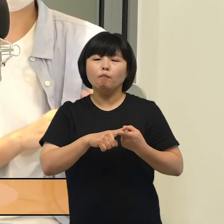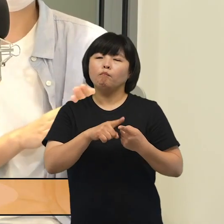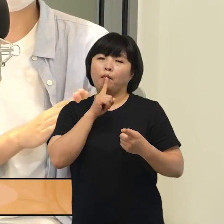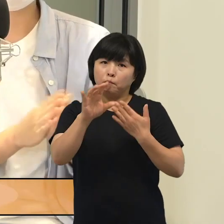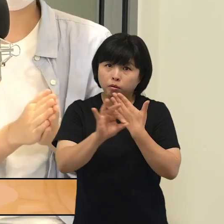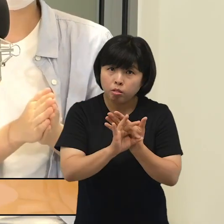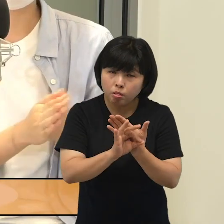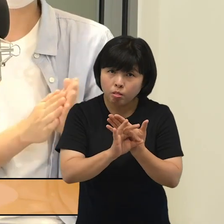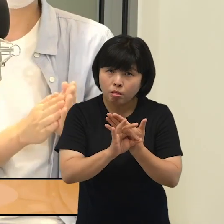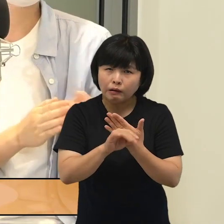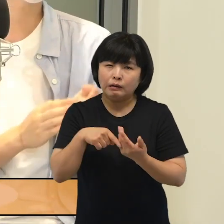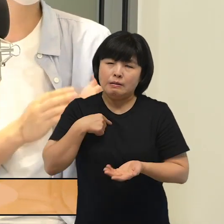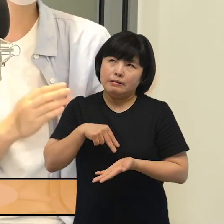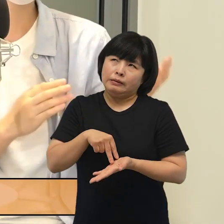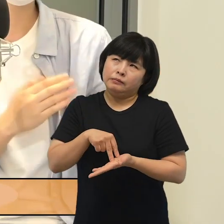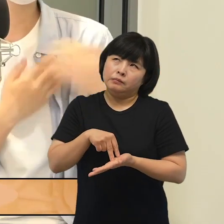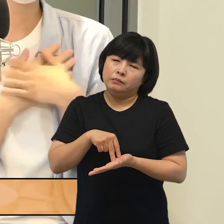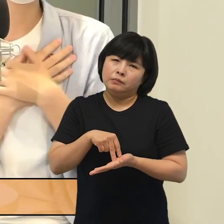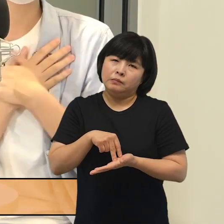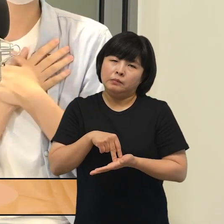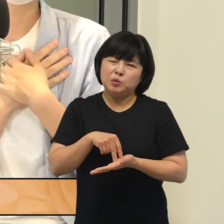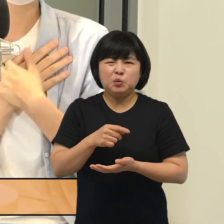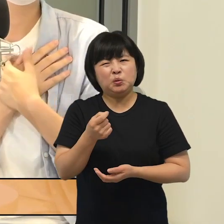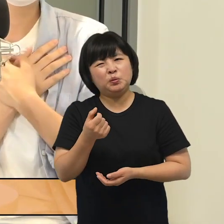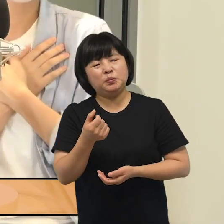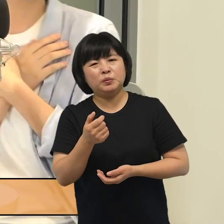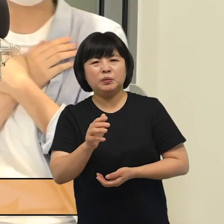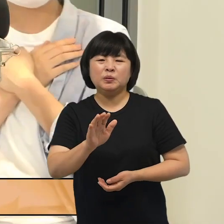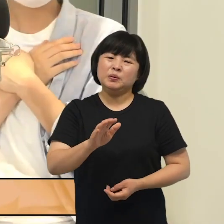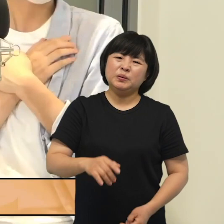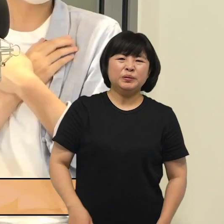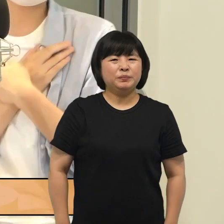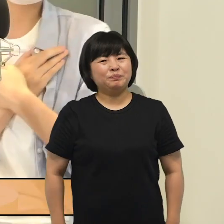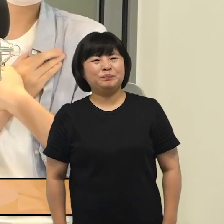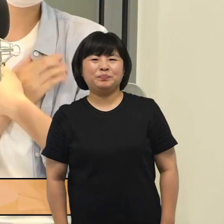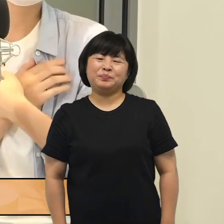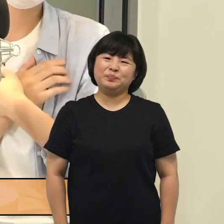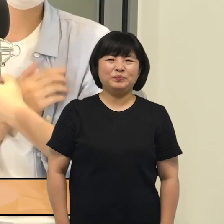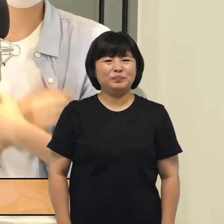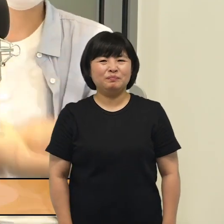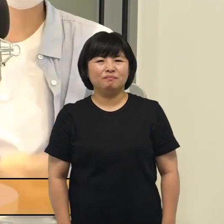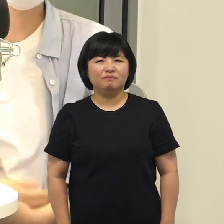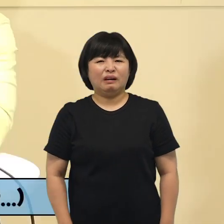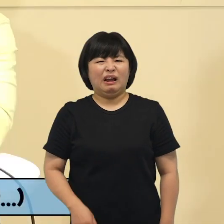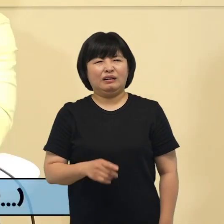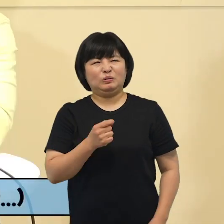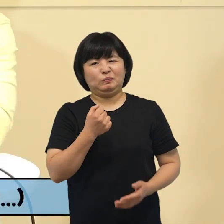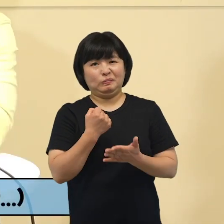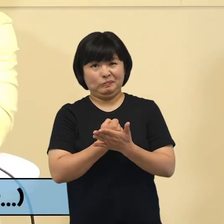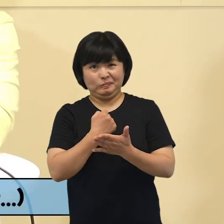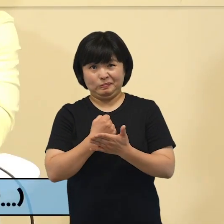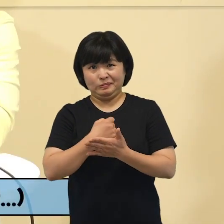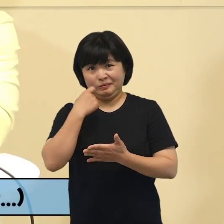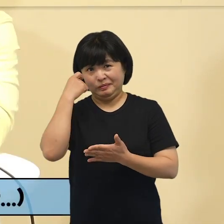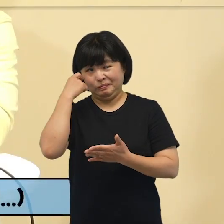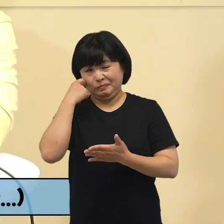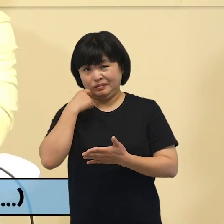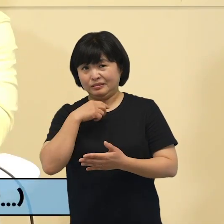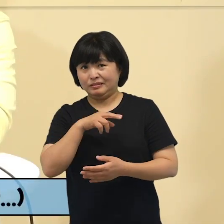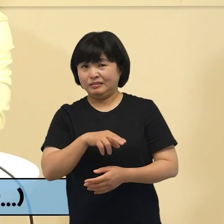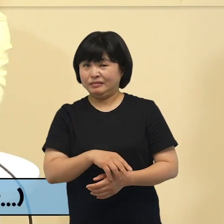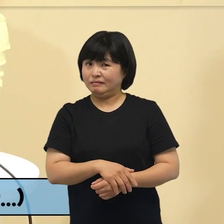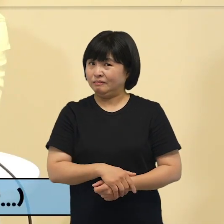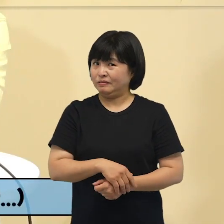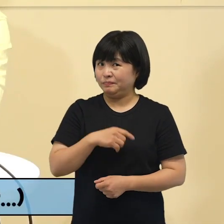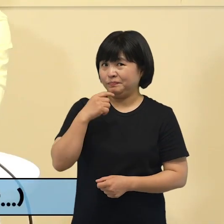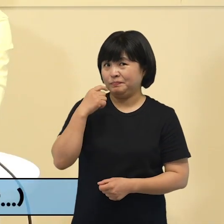이렇게 말씀을 하시면 저희 입장에서는 약간 네, 네, 그렇습니다. 이야기를 했죠. 좀 약간 서운하다고 네,